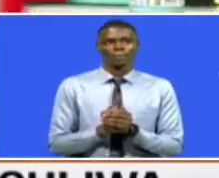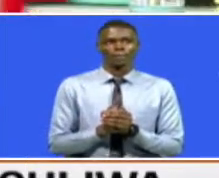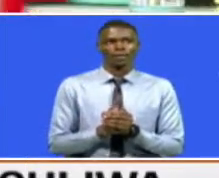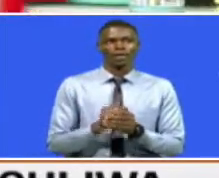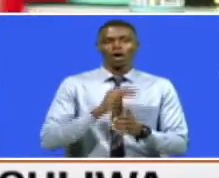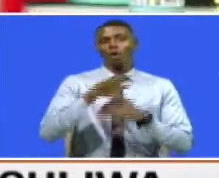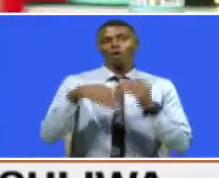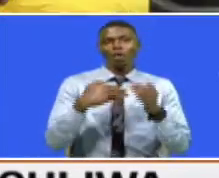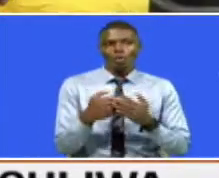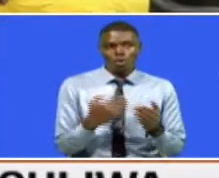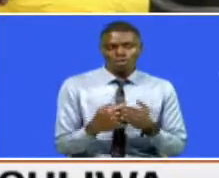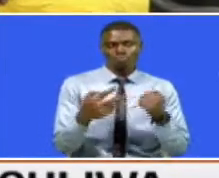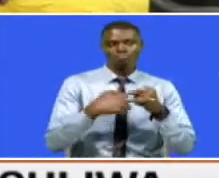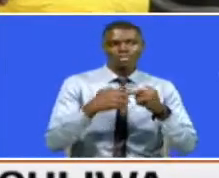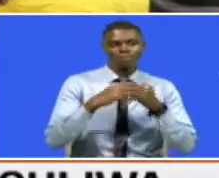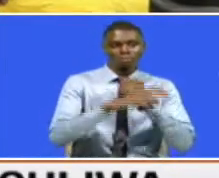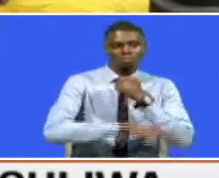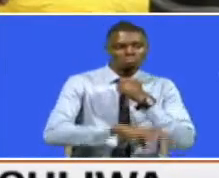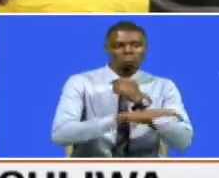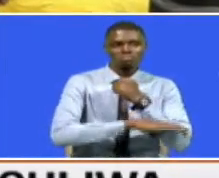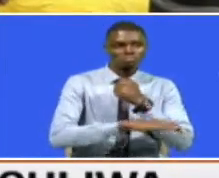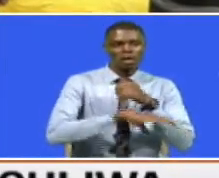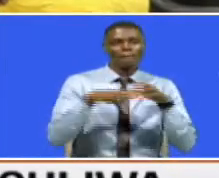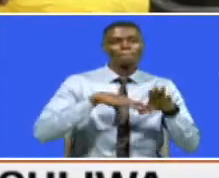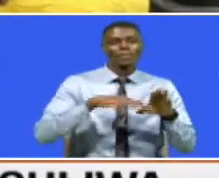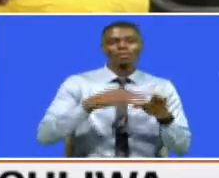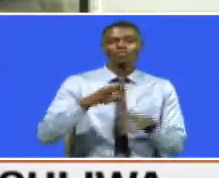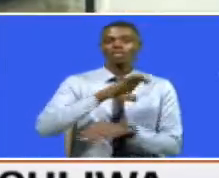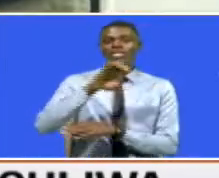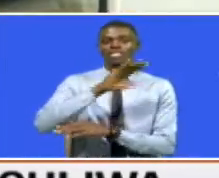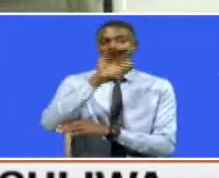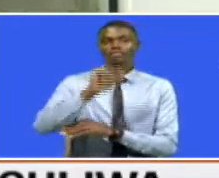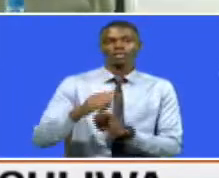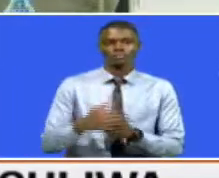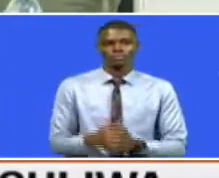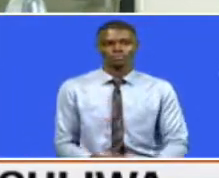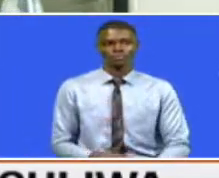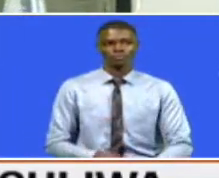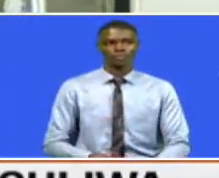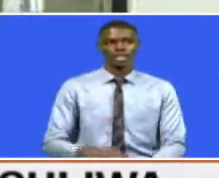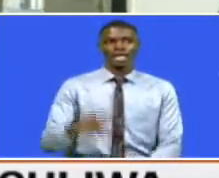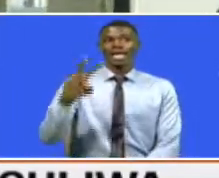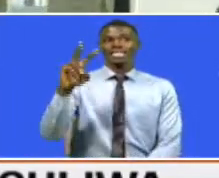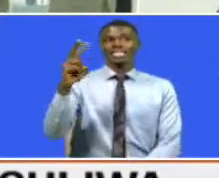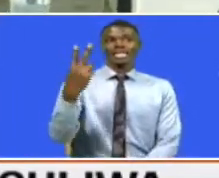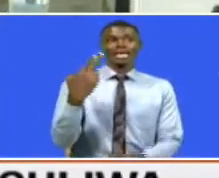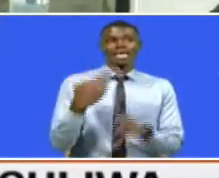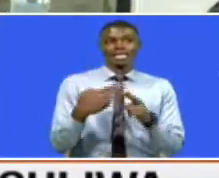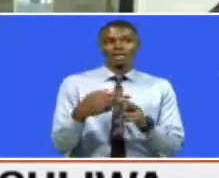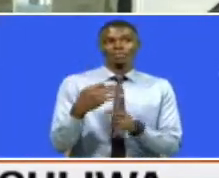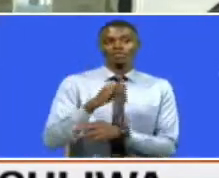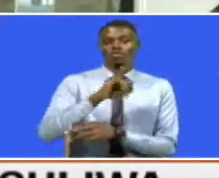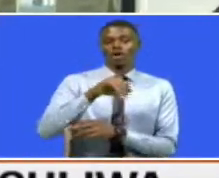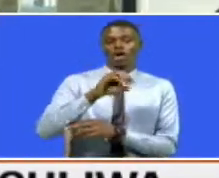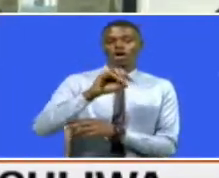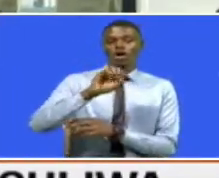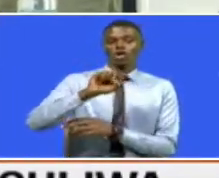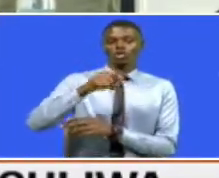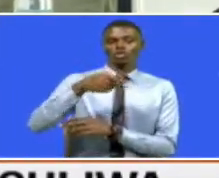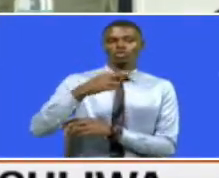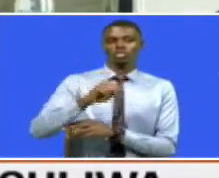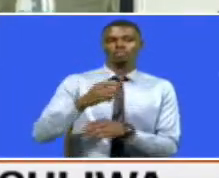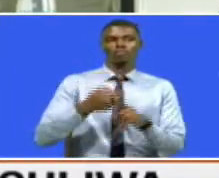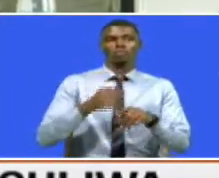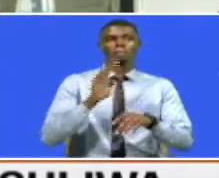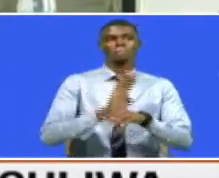nchi zote saba wanachama wa Jumuiya ya Afrika Mashariki. Second the name of Honorable Joseph from